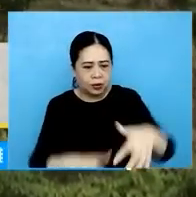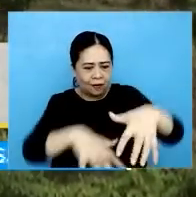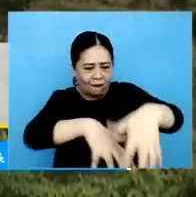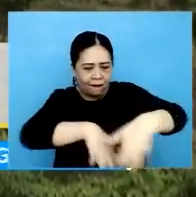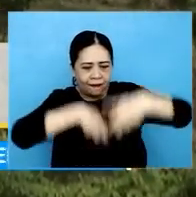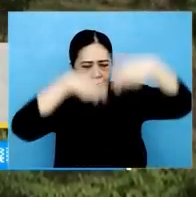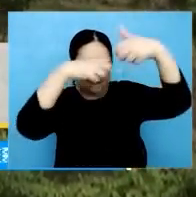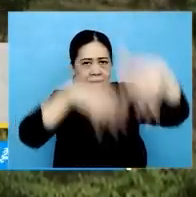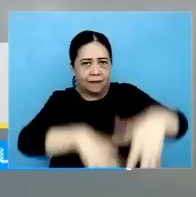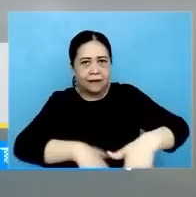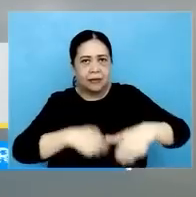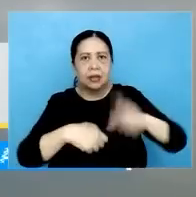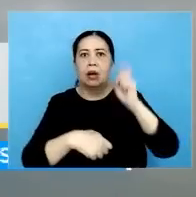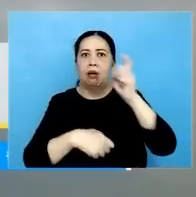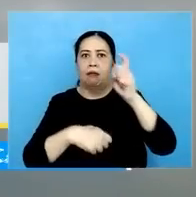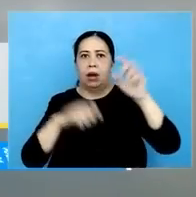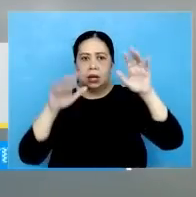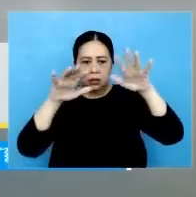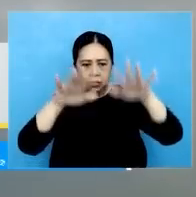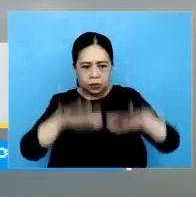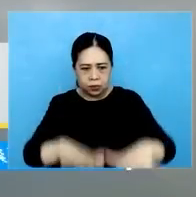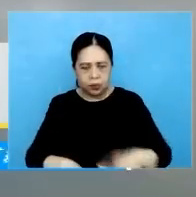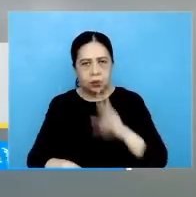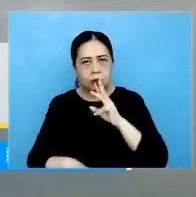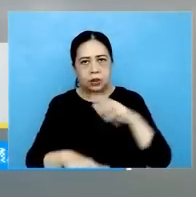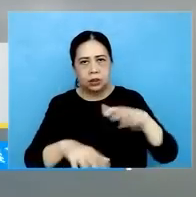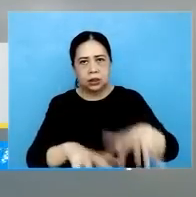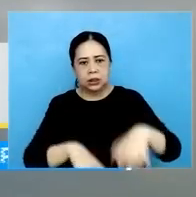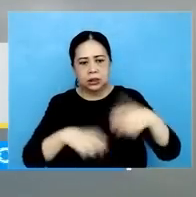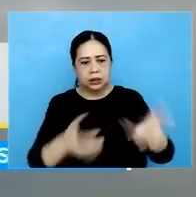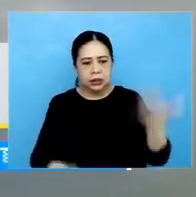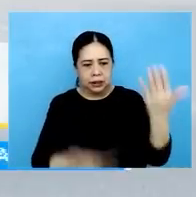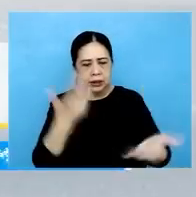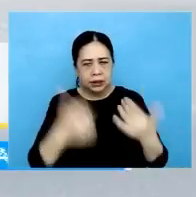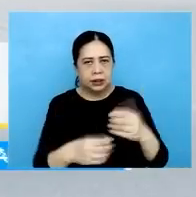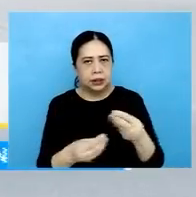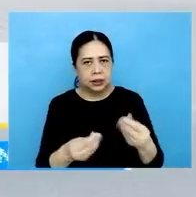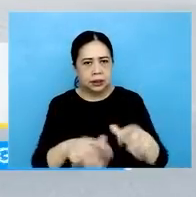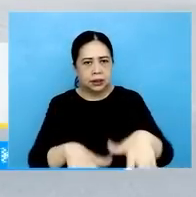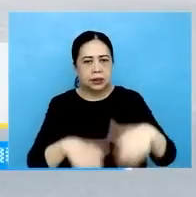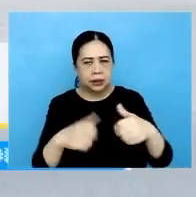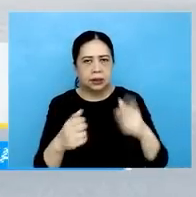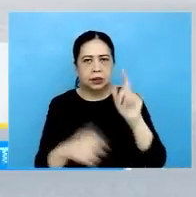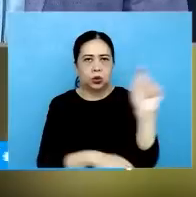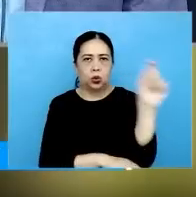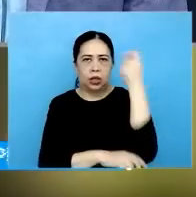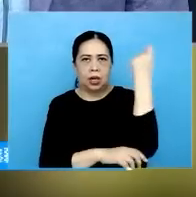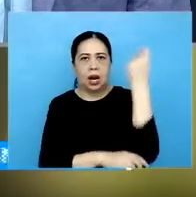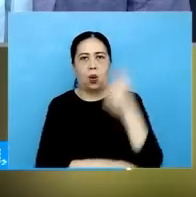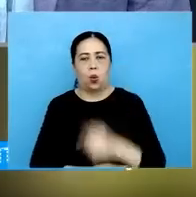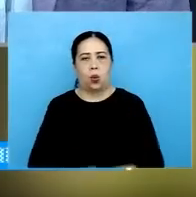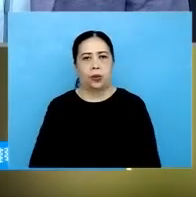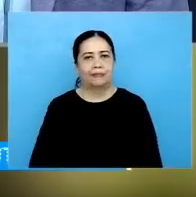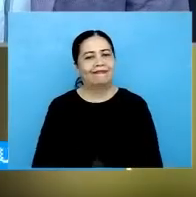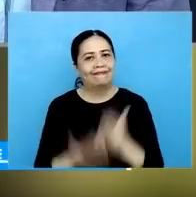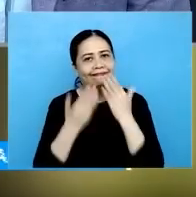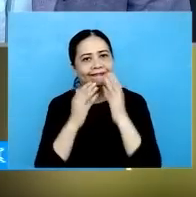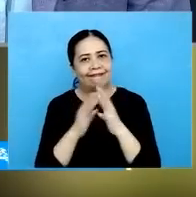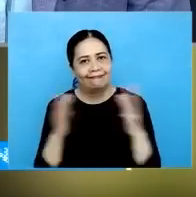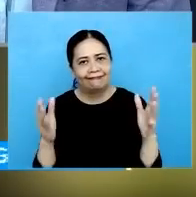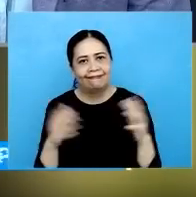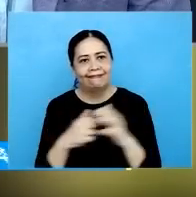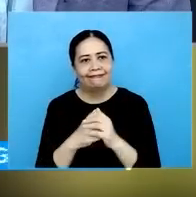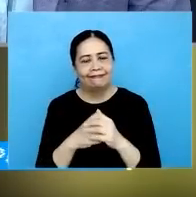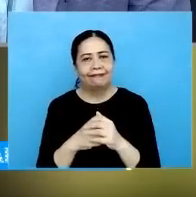ang bilis bumaba nung tubig dito sa Tugigaraw. Okay. Maraming salamat po, Sir Rueli. Iba